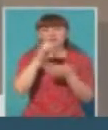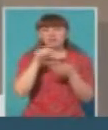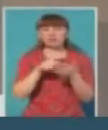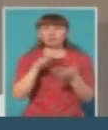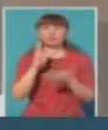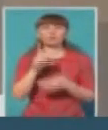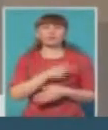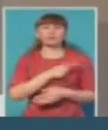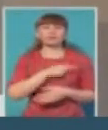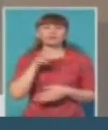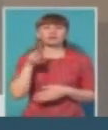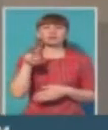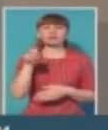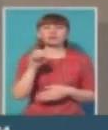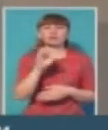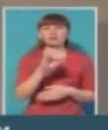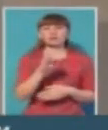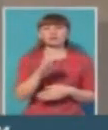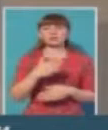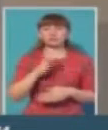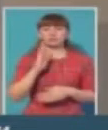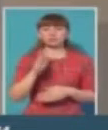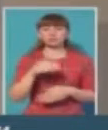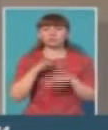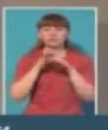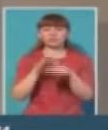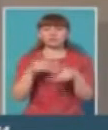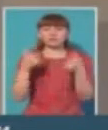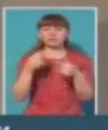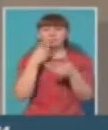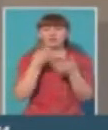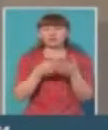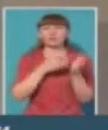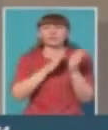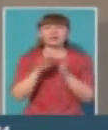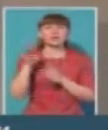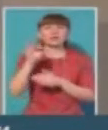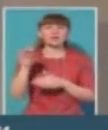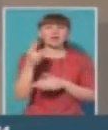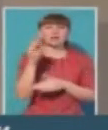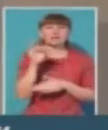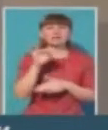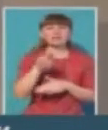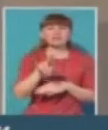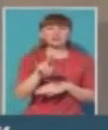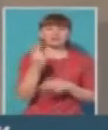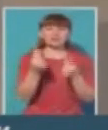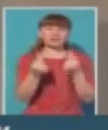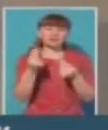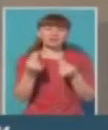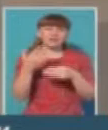мастер-класс. Ну и, скорее всего, мне придется проводить мастер-класс, где мы, наверное, будем показывать процедуру медиации, возможно, разыгрывать